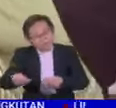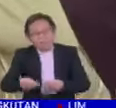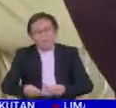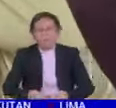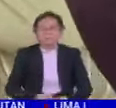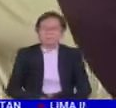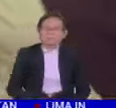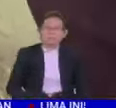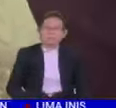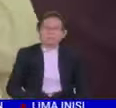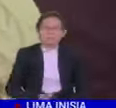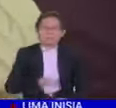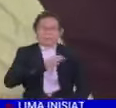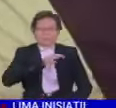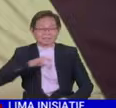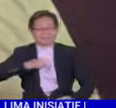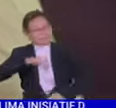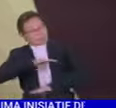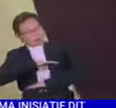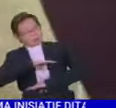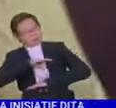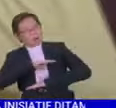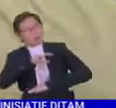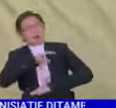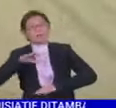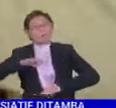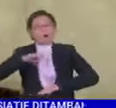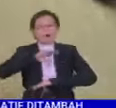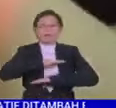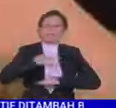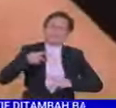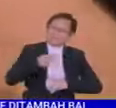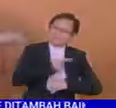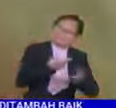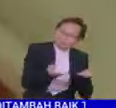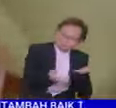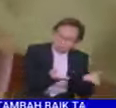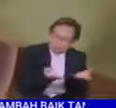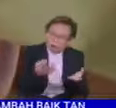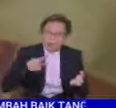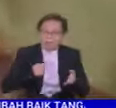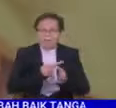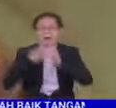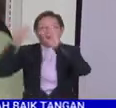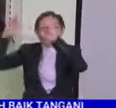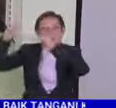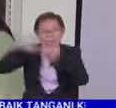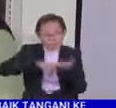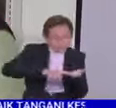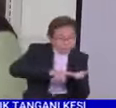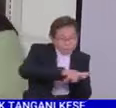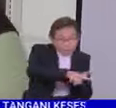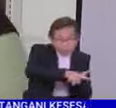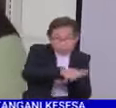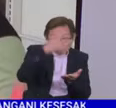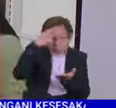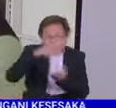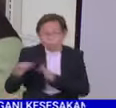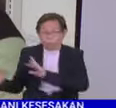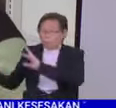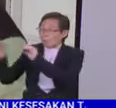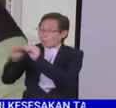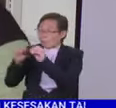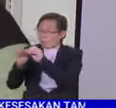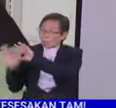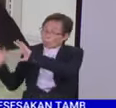maksudnya. Customer pun berpuas hati lah dengan kita punya layanan, dan kita mengharap pada minggu hadapan untuk pengunjung ramai